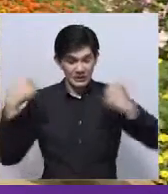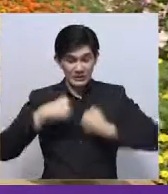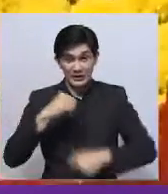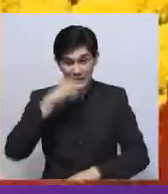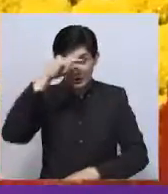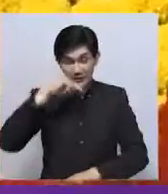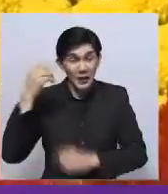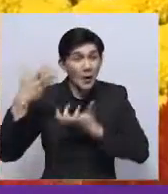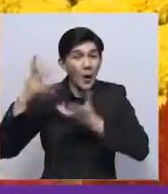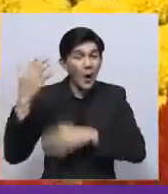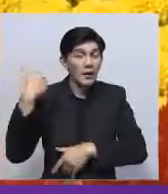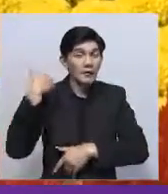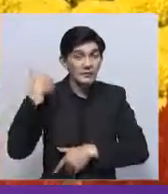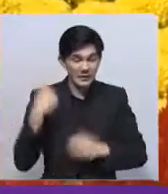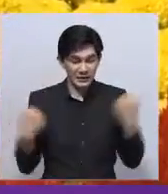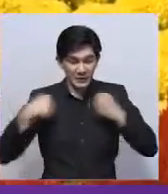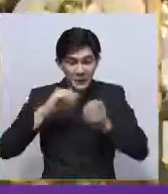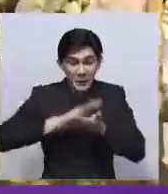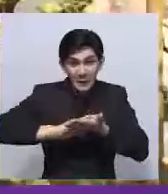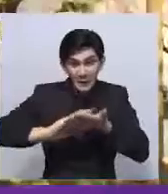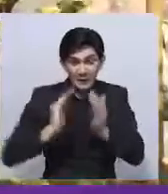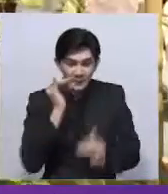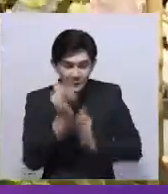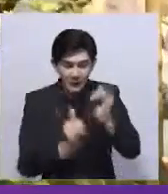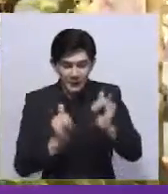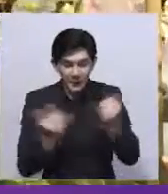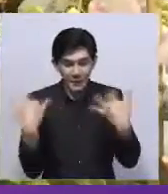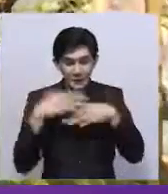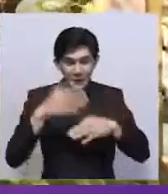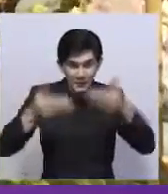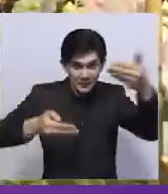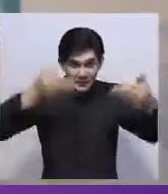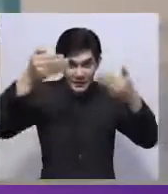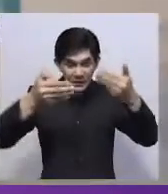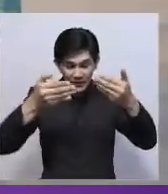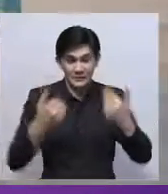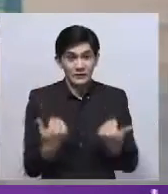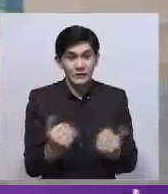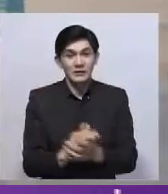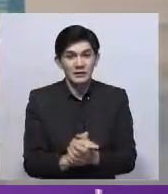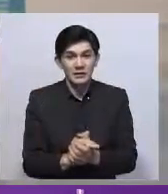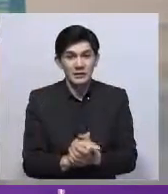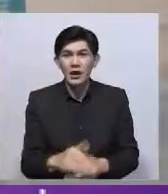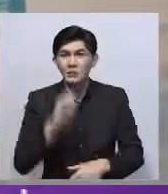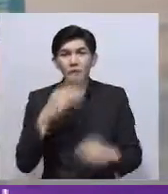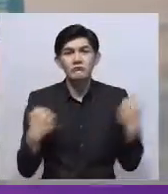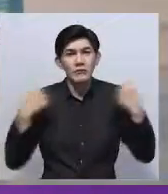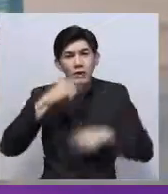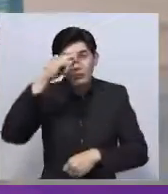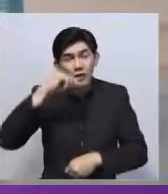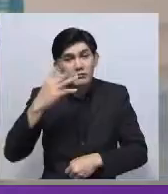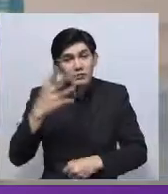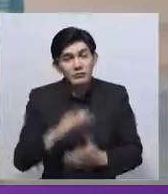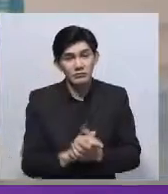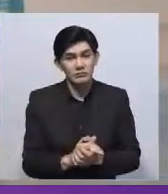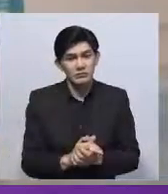ใส่ชุดไทยย้อนยุคแต่งกายชุดสุภาพนะคะมาร่วมงานอุ่นไอรักคลายความหนาวคือบางคนบอกว่าไม่มีชุดไทยโดยเฉพ